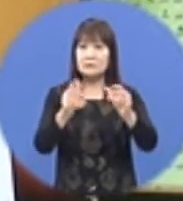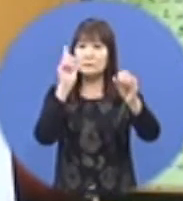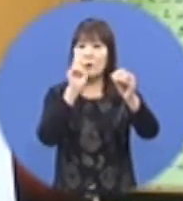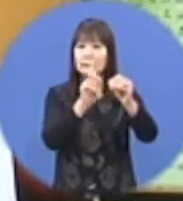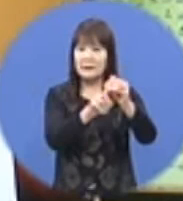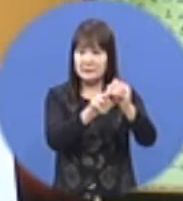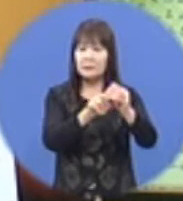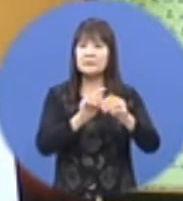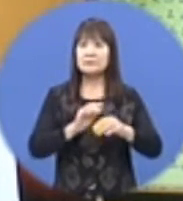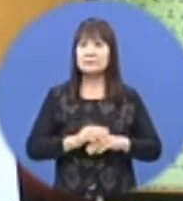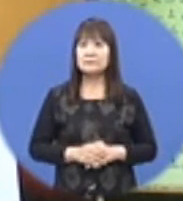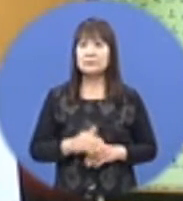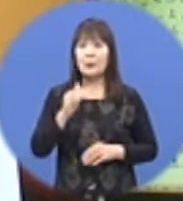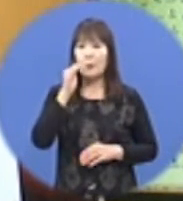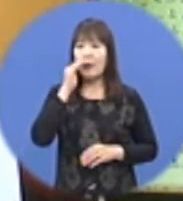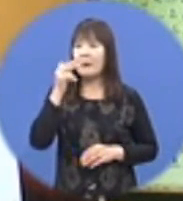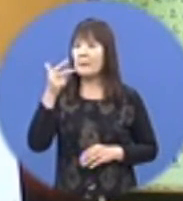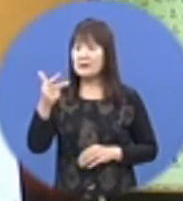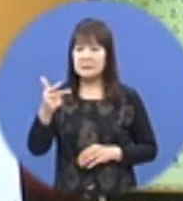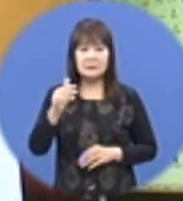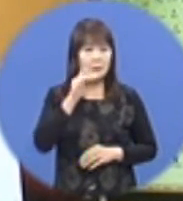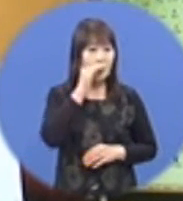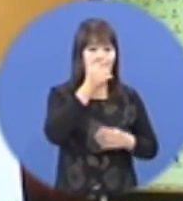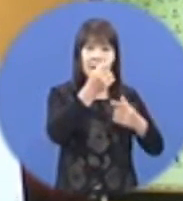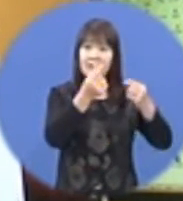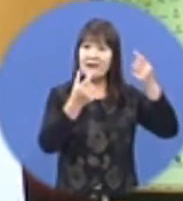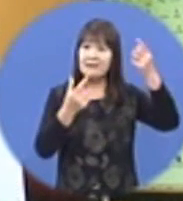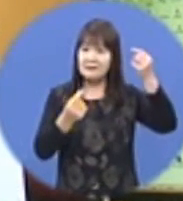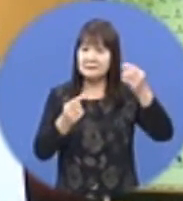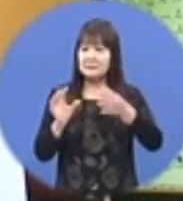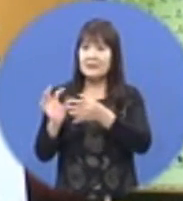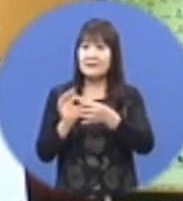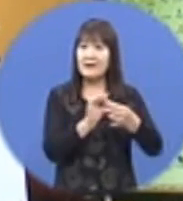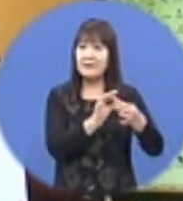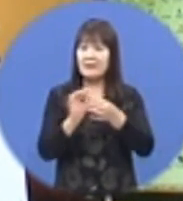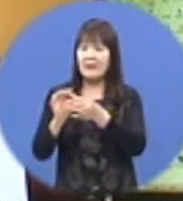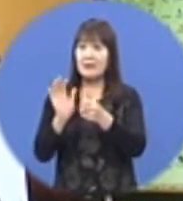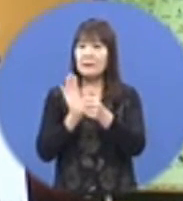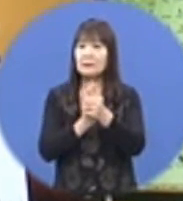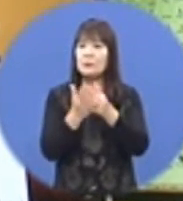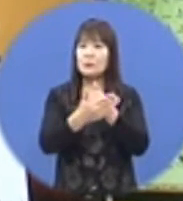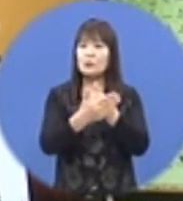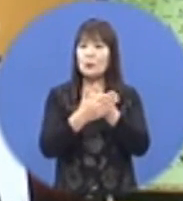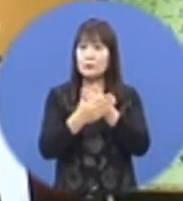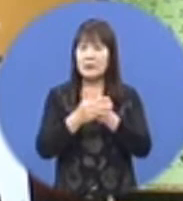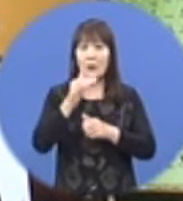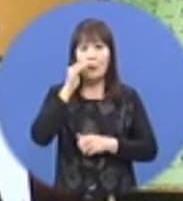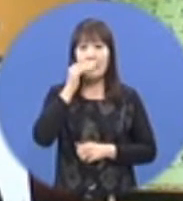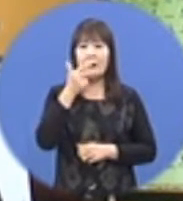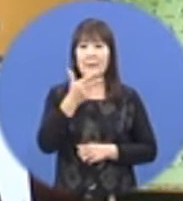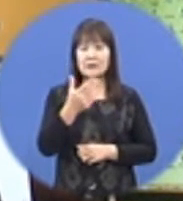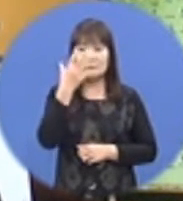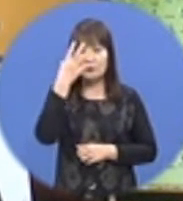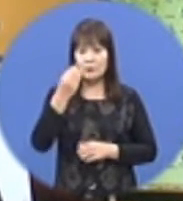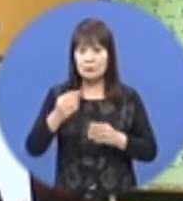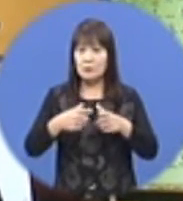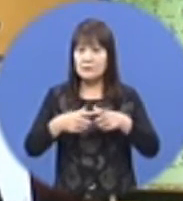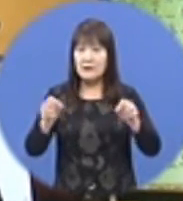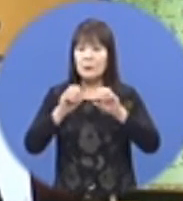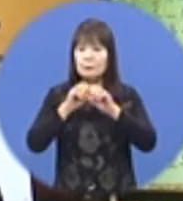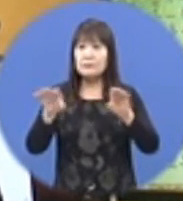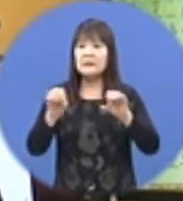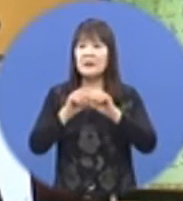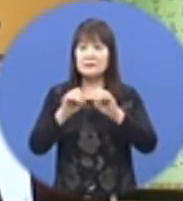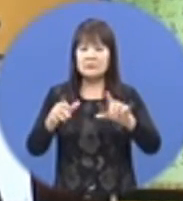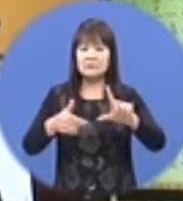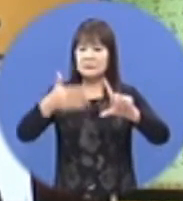的として、和歌山市と和歌山大学が連携協力して和歌山市の魅力を全国へ PR する